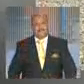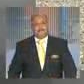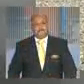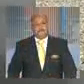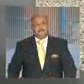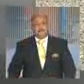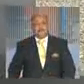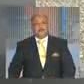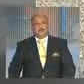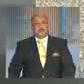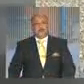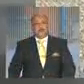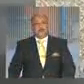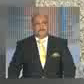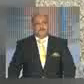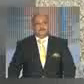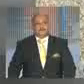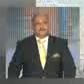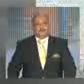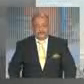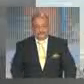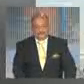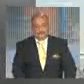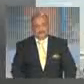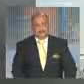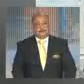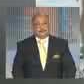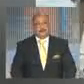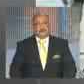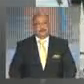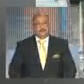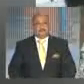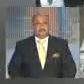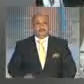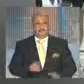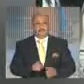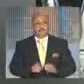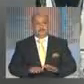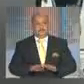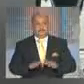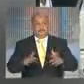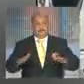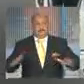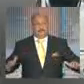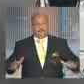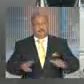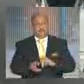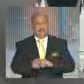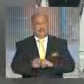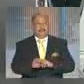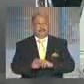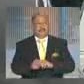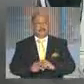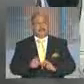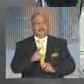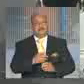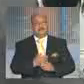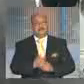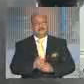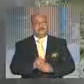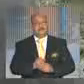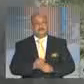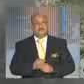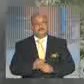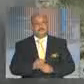مدينة المهدية أيام قليلة قبل انطلاق الموسم الصيفي، وهي تستعد لاستقبال زوارها من المصطفين